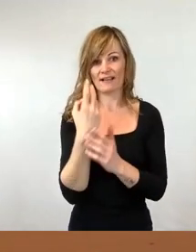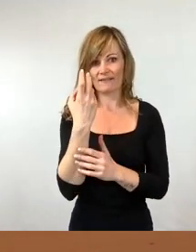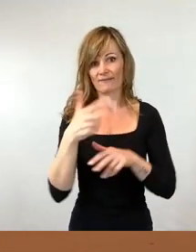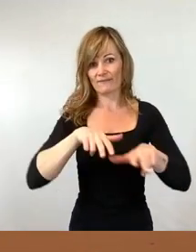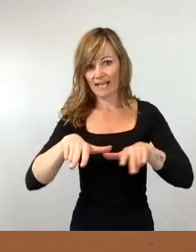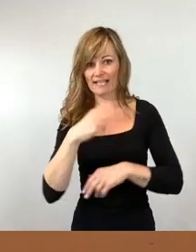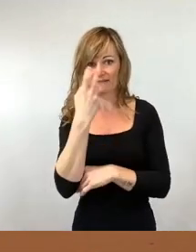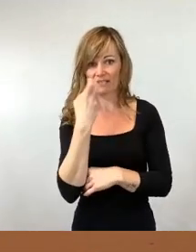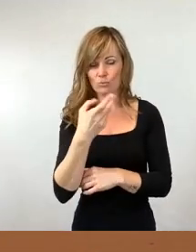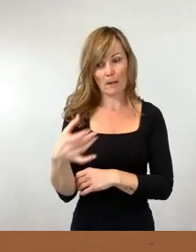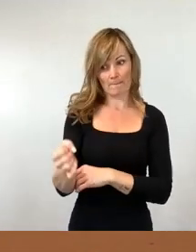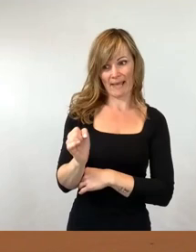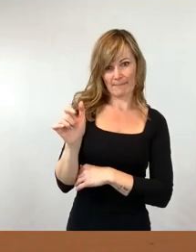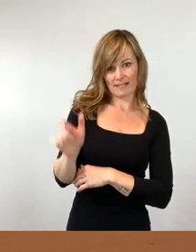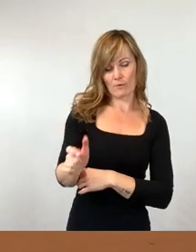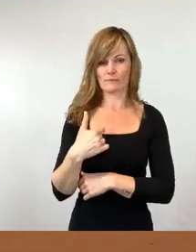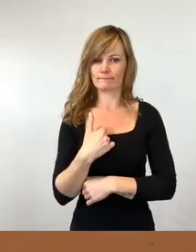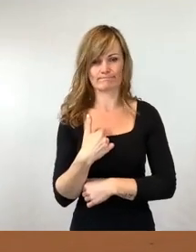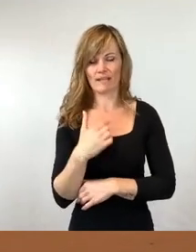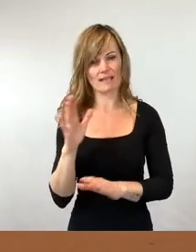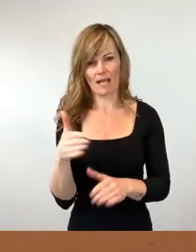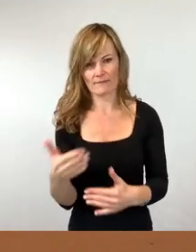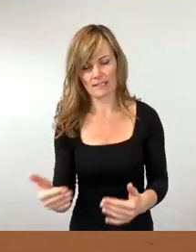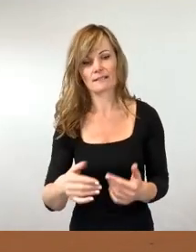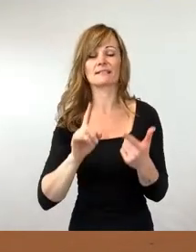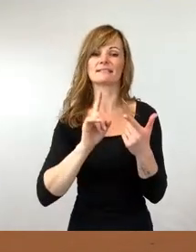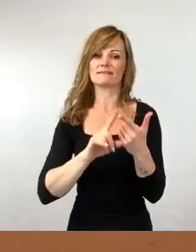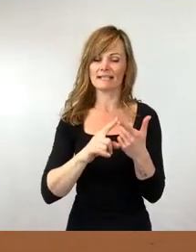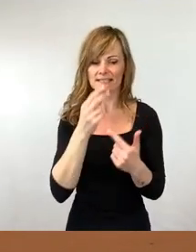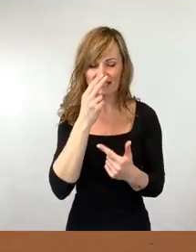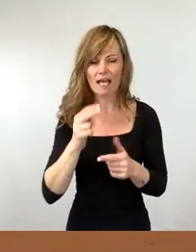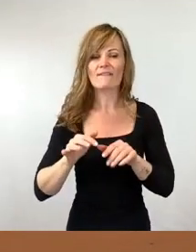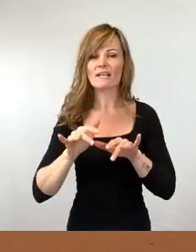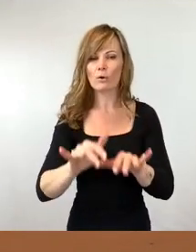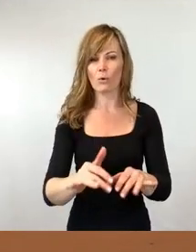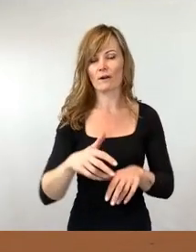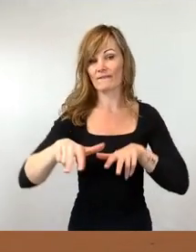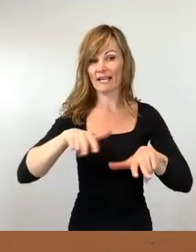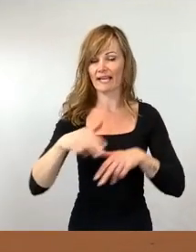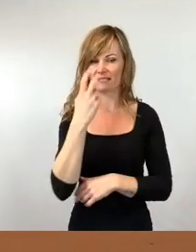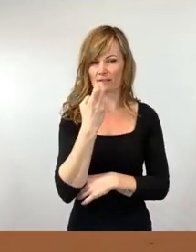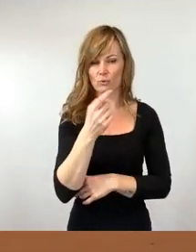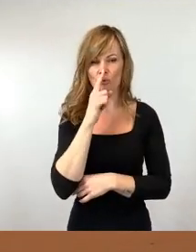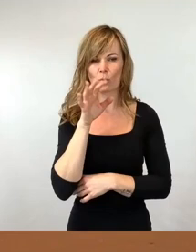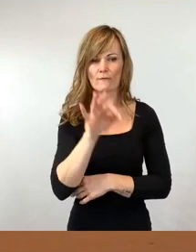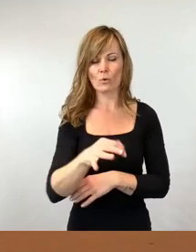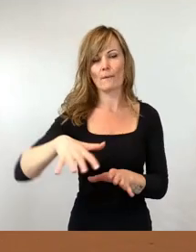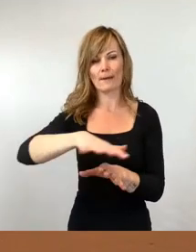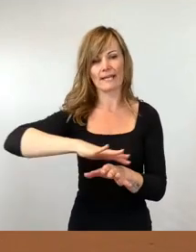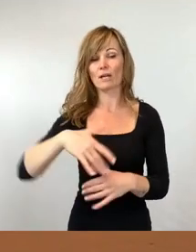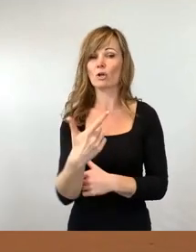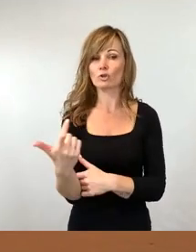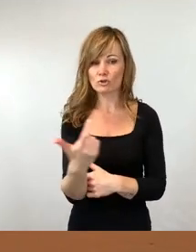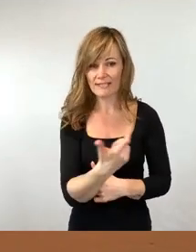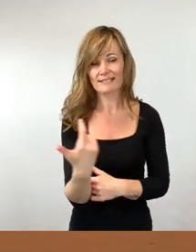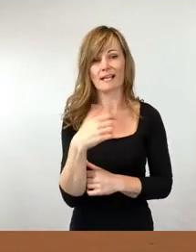Zweitens, die Wirkung des Verkehrsversuchs hat sich ja nicht nur auf den Bereich Loschwitz-Blasewitz beschränkt. Die